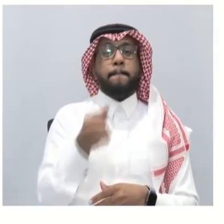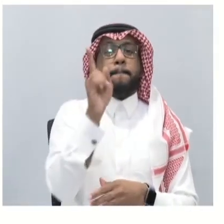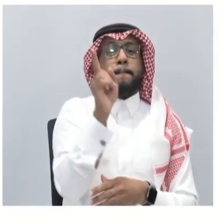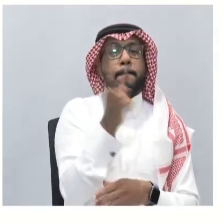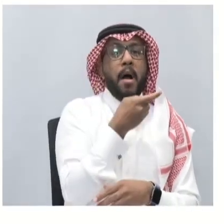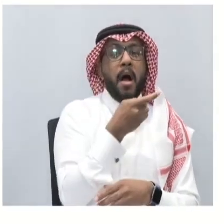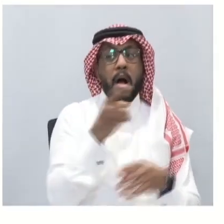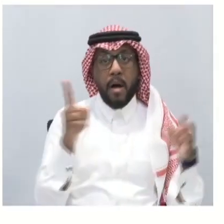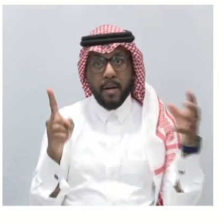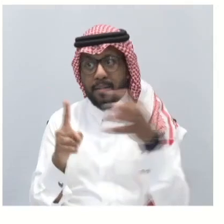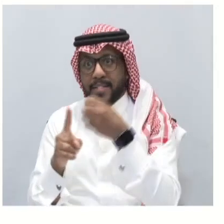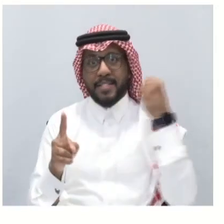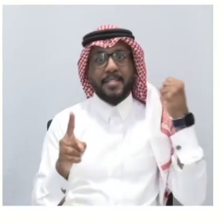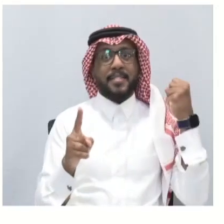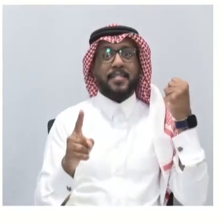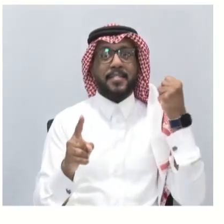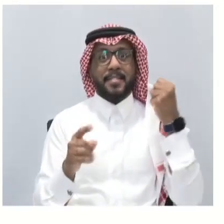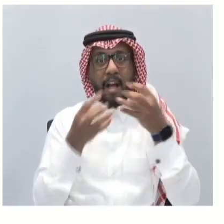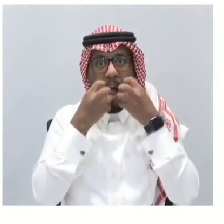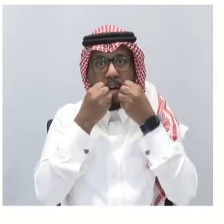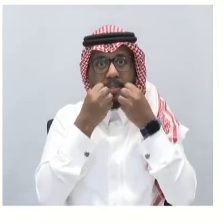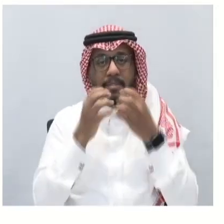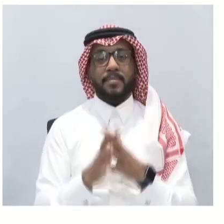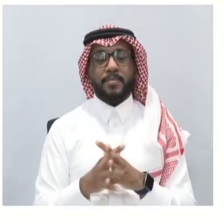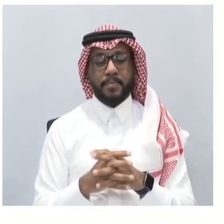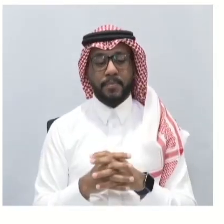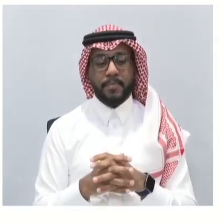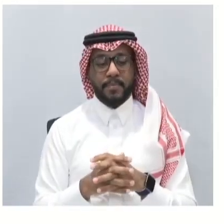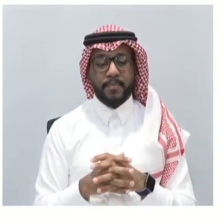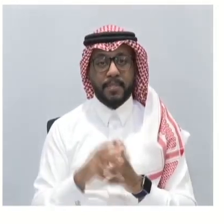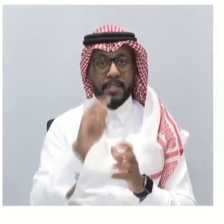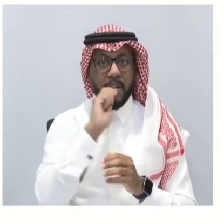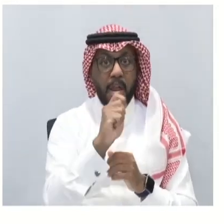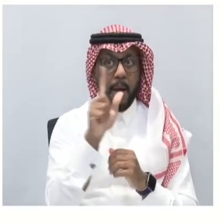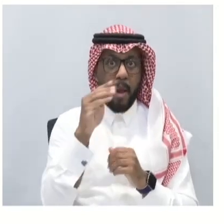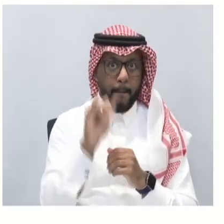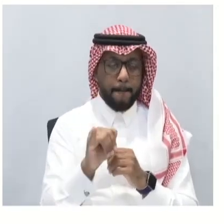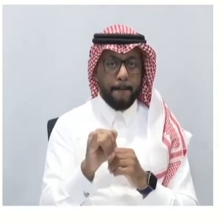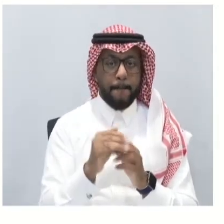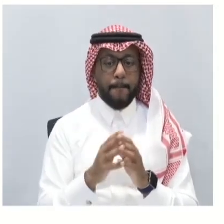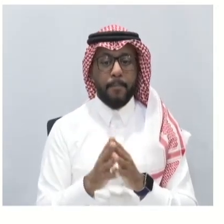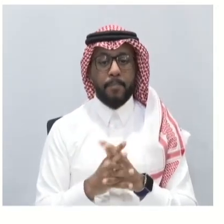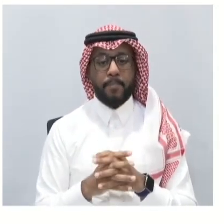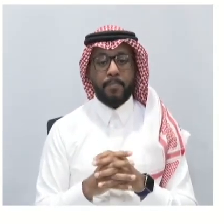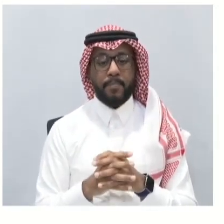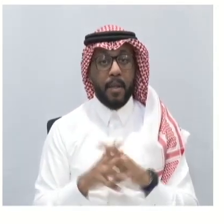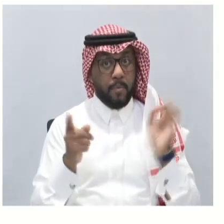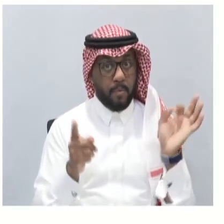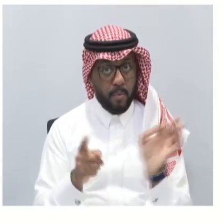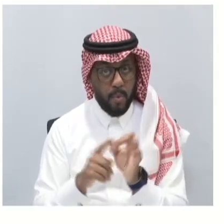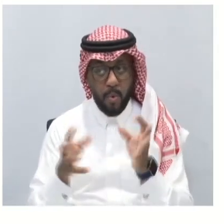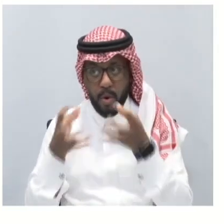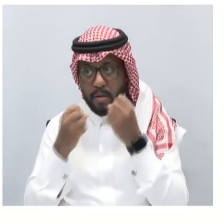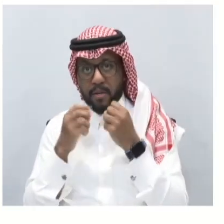اكلات الاعشاب اللبوه من اكلات اللح لوم تاكل لحوم تتغذى